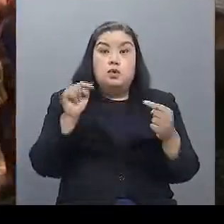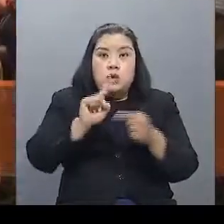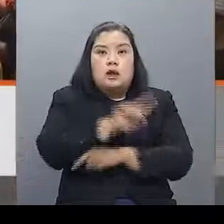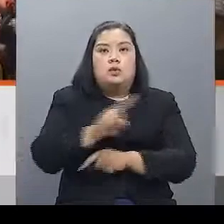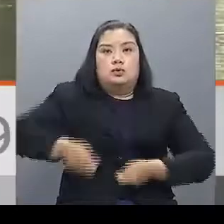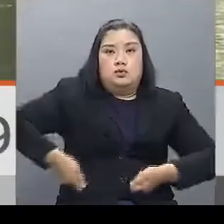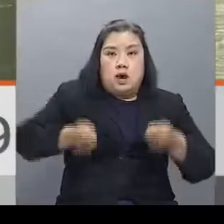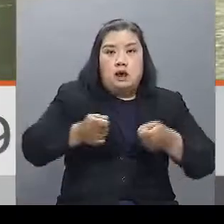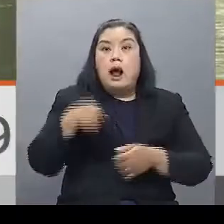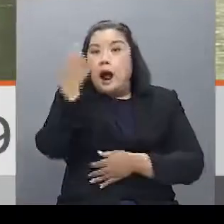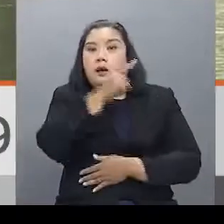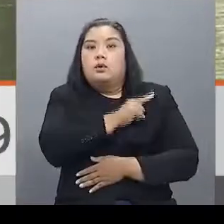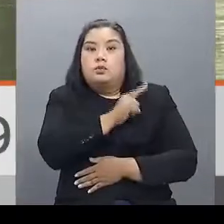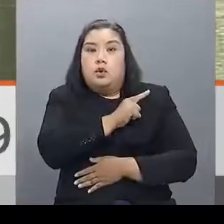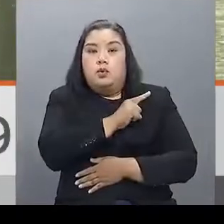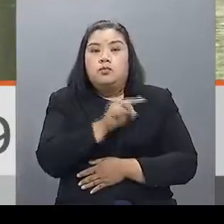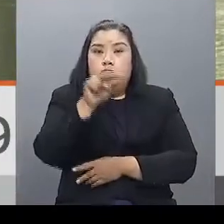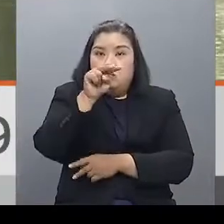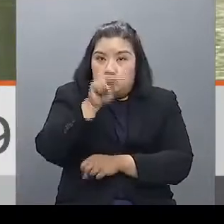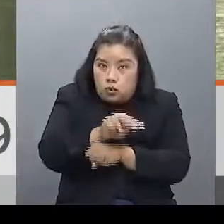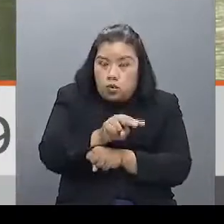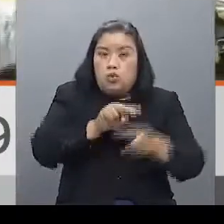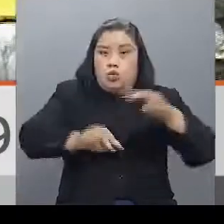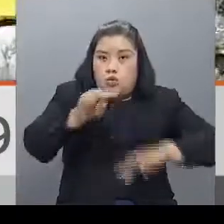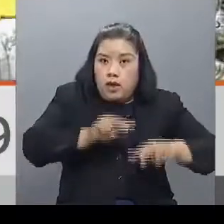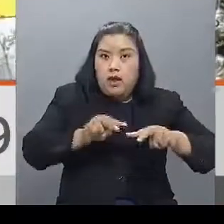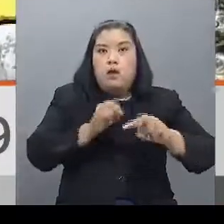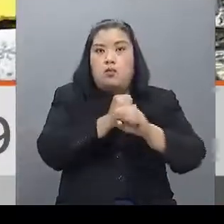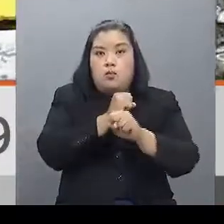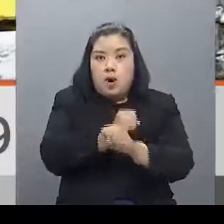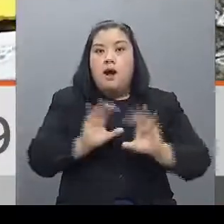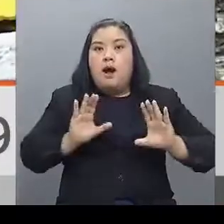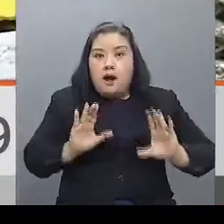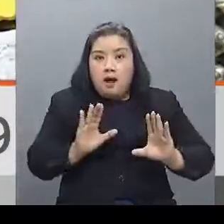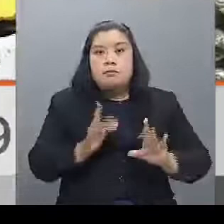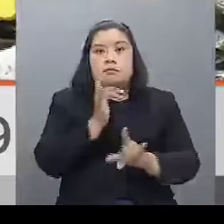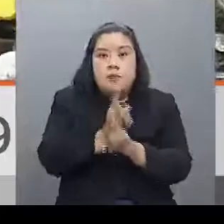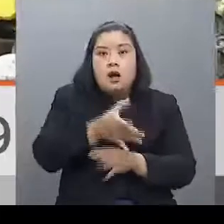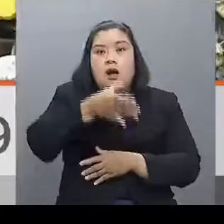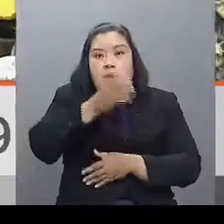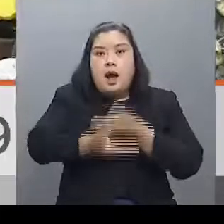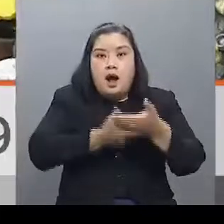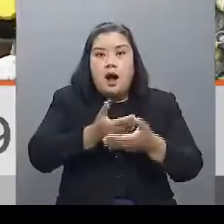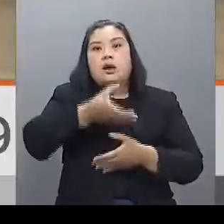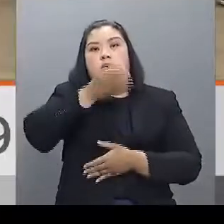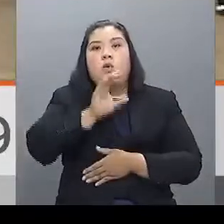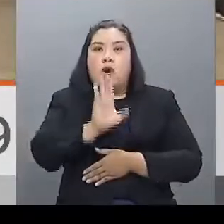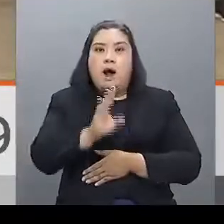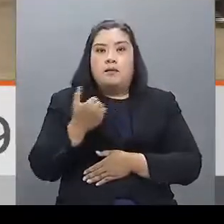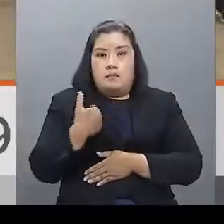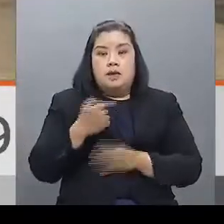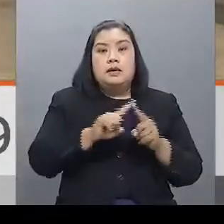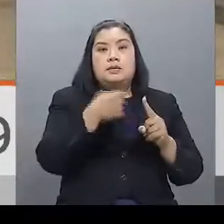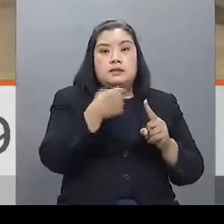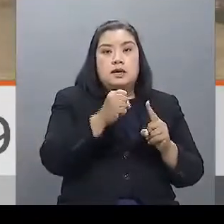ที่กำกับควบคุมและสอดส่องดูแลถ้าไม่มีการจำหน่ายและดื่มเครื่องดื่มแอลกอฮอล์ตั้งแต่วันที่ 10ถึงวันที่ 20